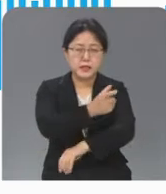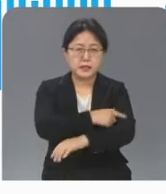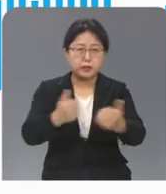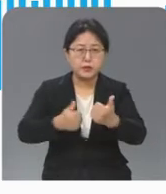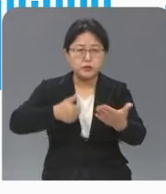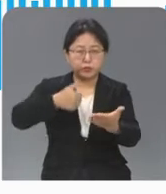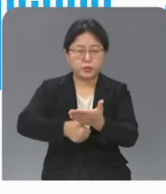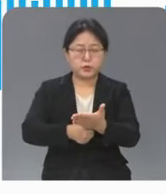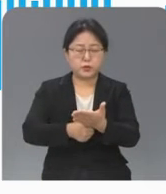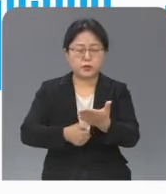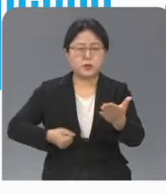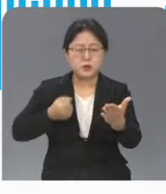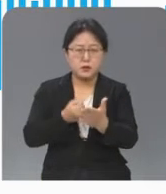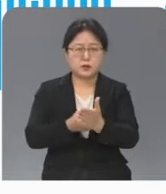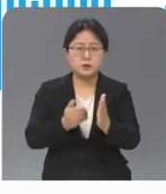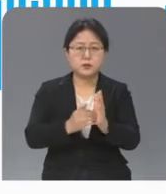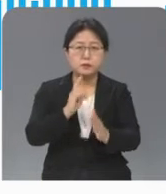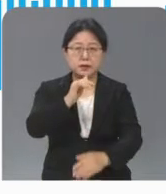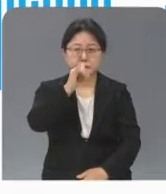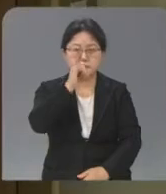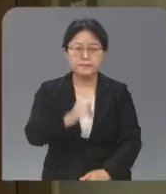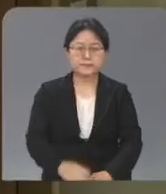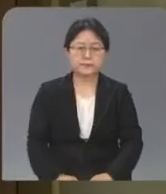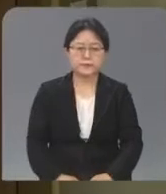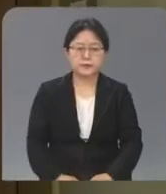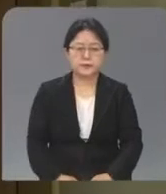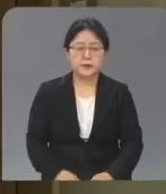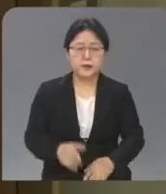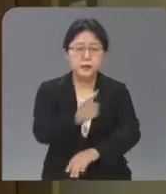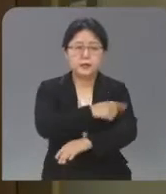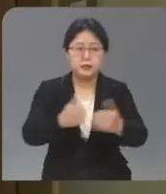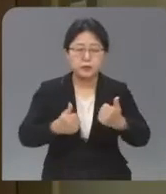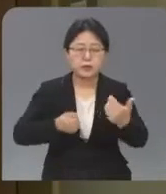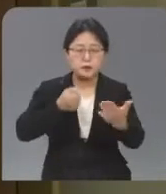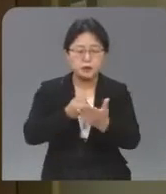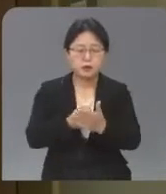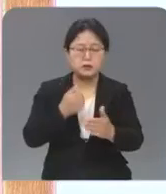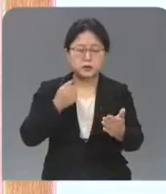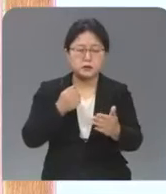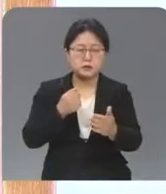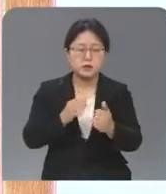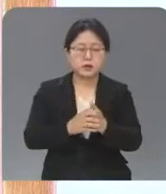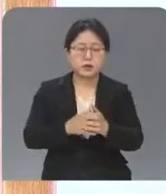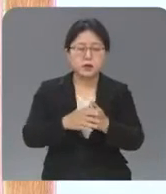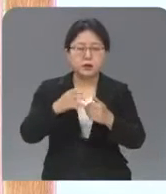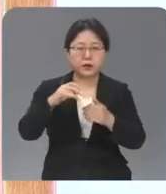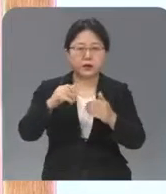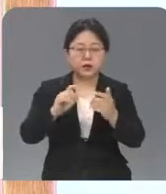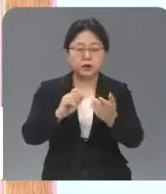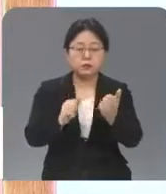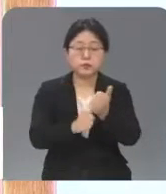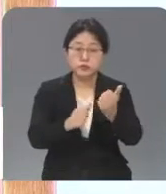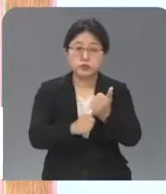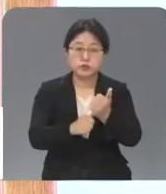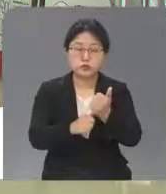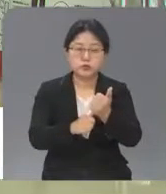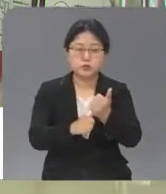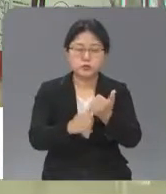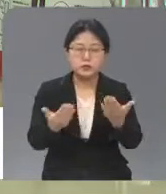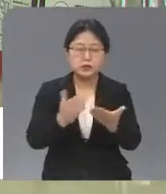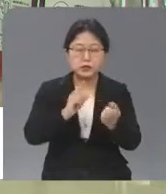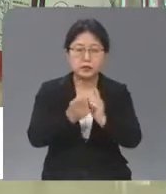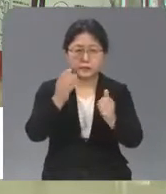투표로 해임 안건을 가결했다고 말했습니다. 이사회의 해임 의결에 따라 송종인 교학부총장이 직무 대행을 맡게